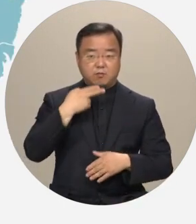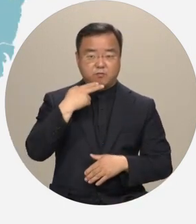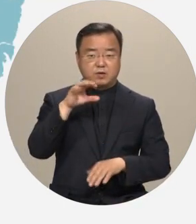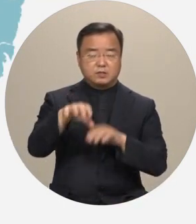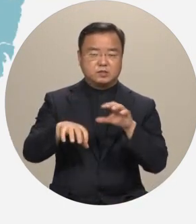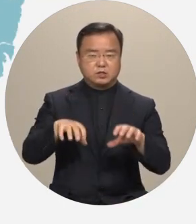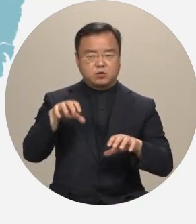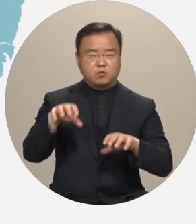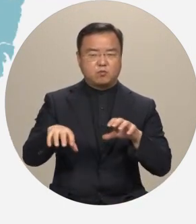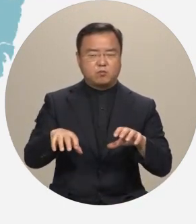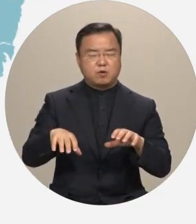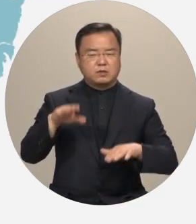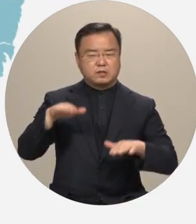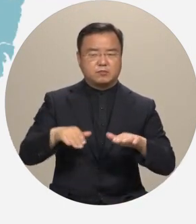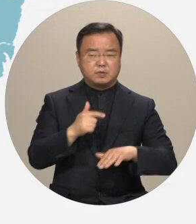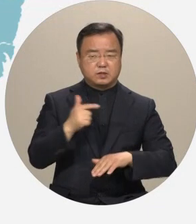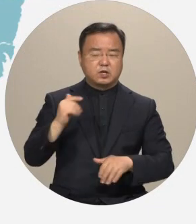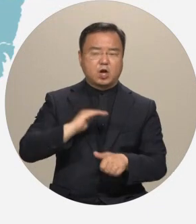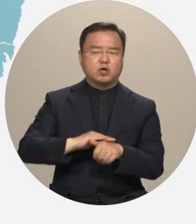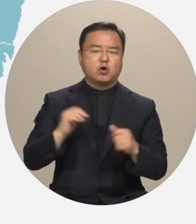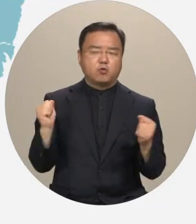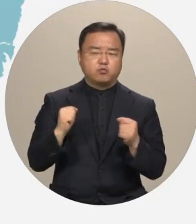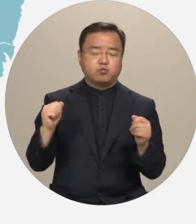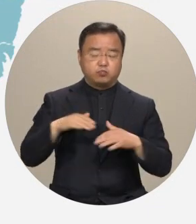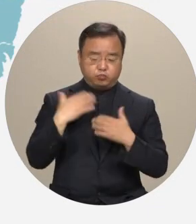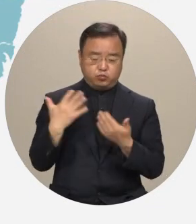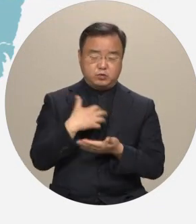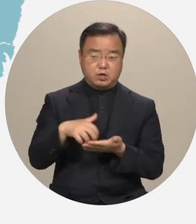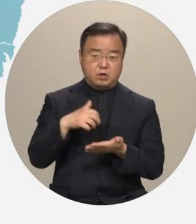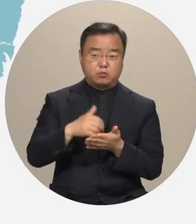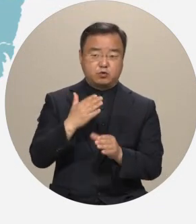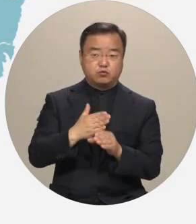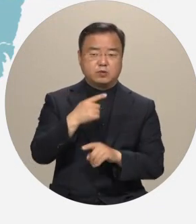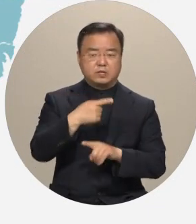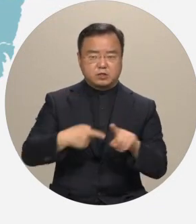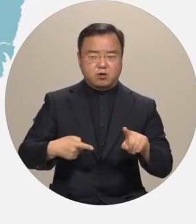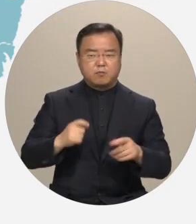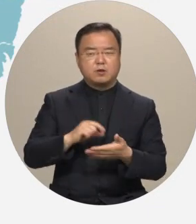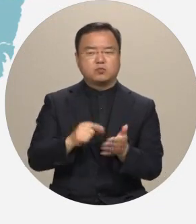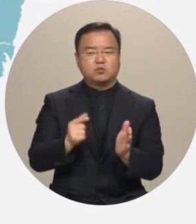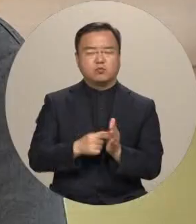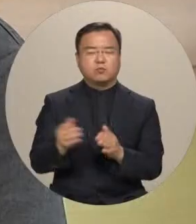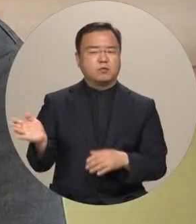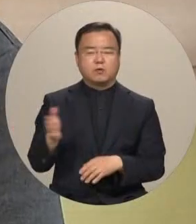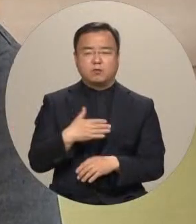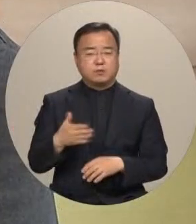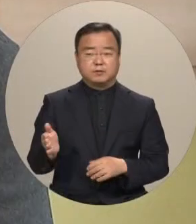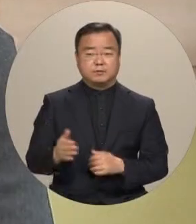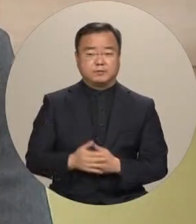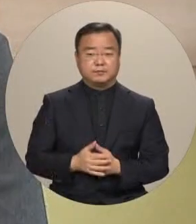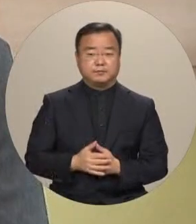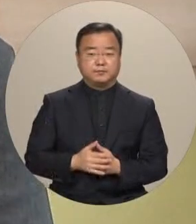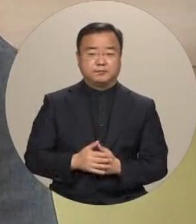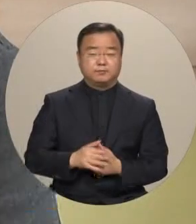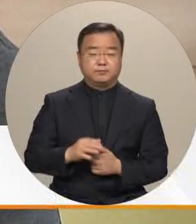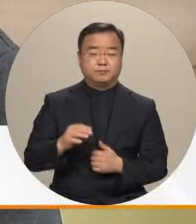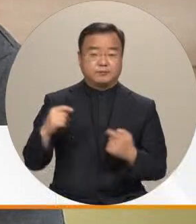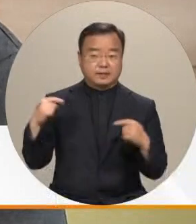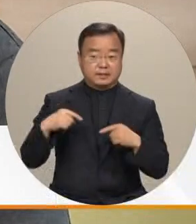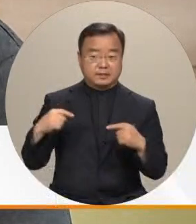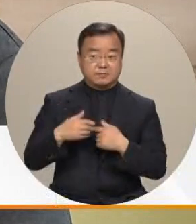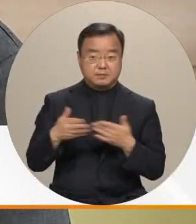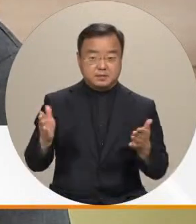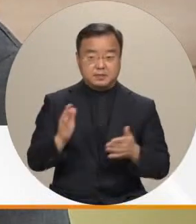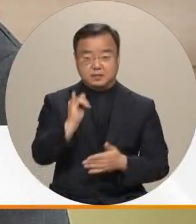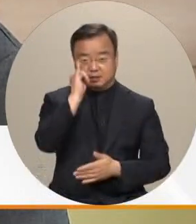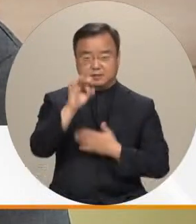격차도 큰데 가장 낮은 경북의 경우 전체 학교 절반 가까이에 위클래스가 없습니다. 위클래스가 있으면